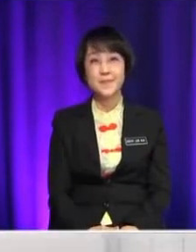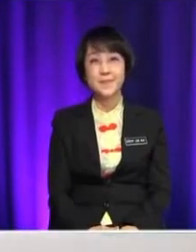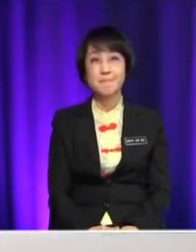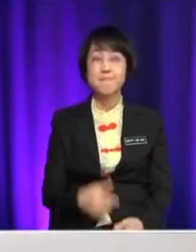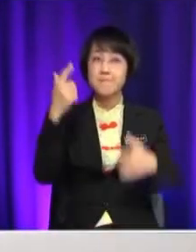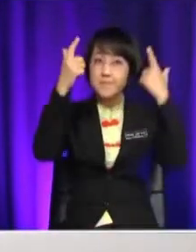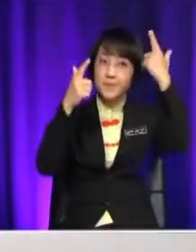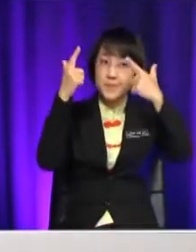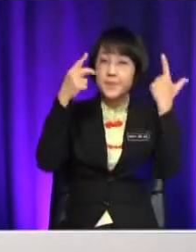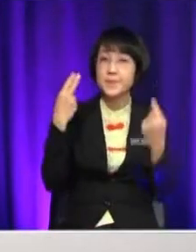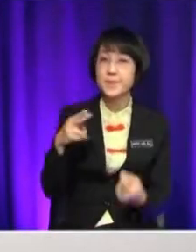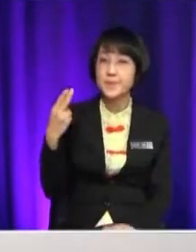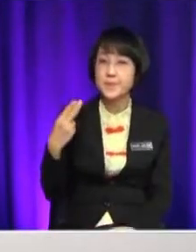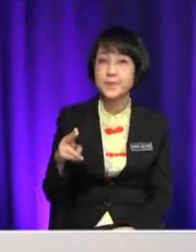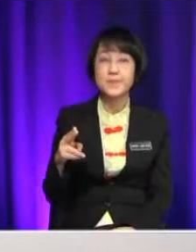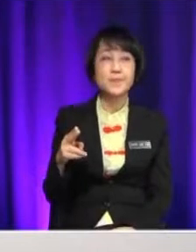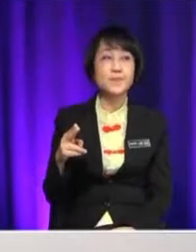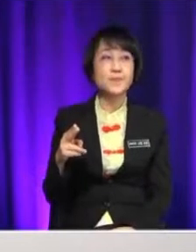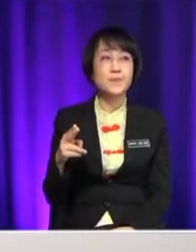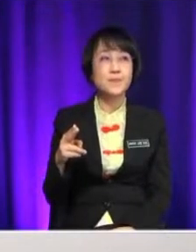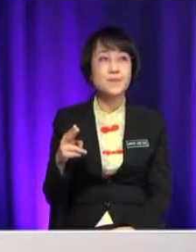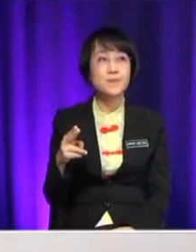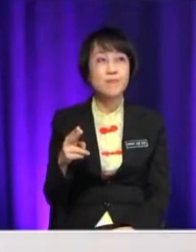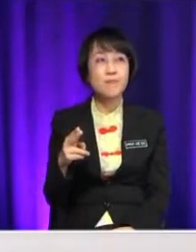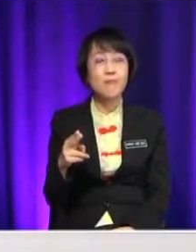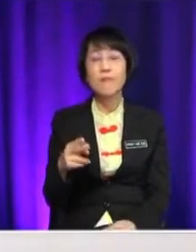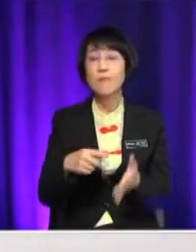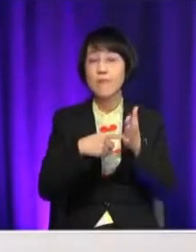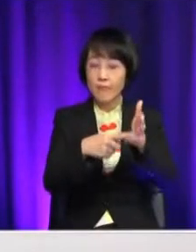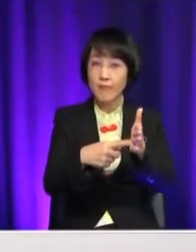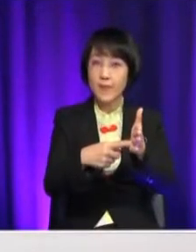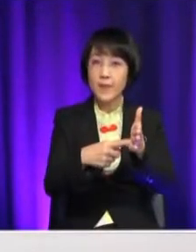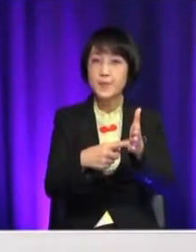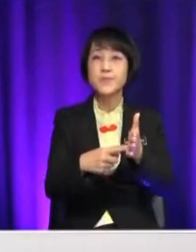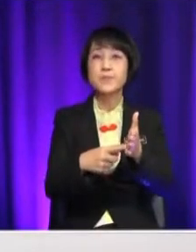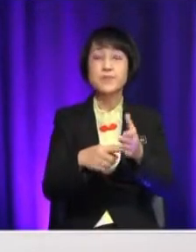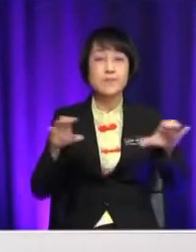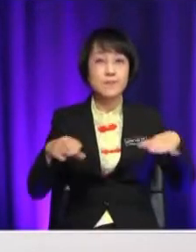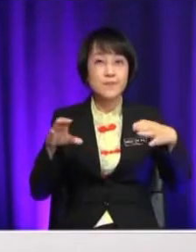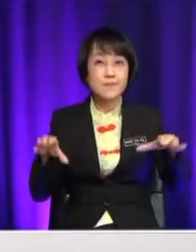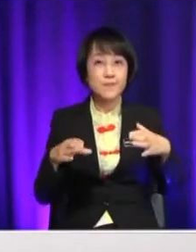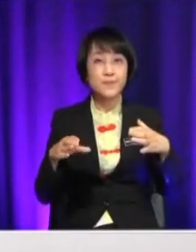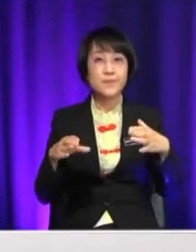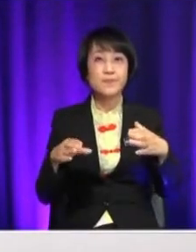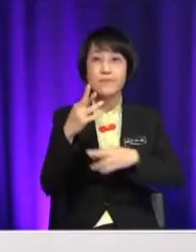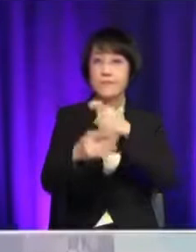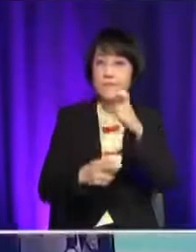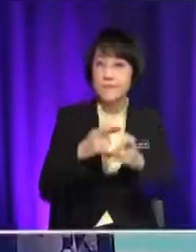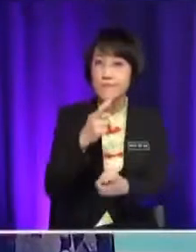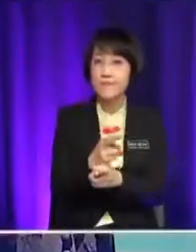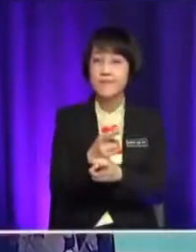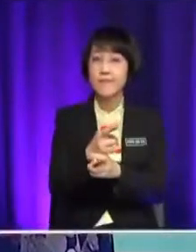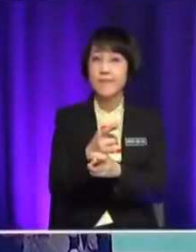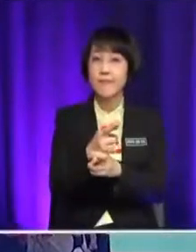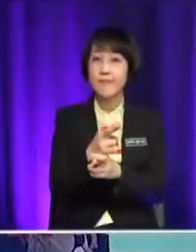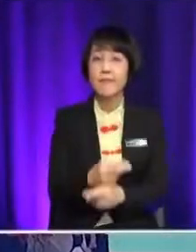Pelancong hijau ialah pelancong yang meramaikan amalan kita semula. Maknanya Azlina bagi tahu tadi,